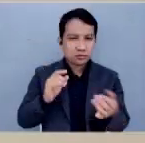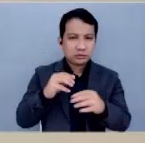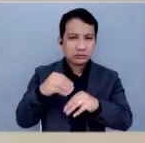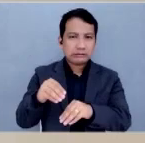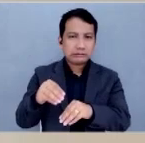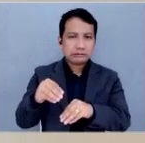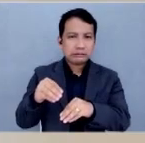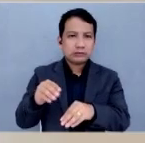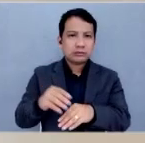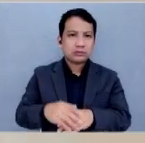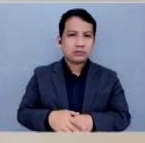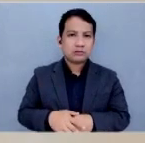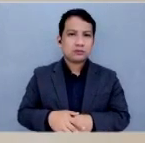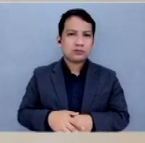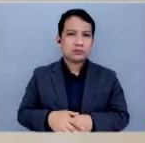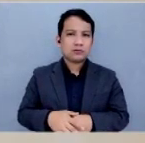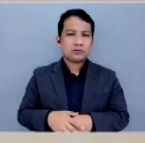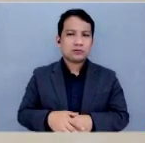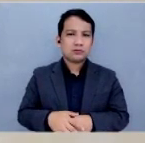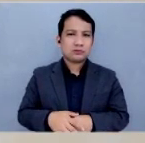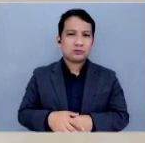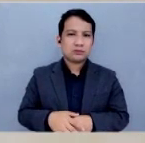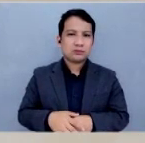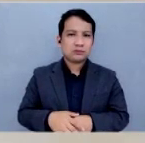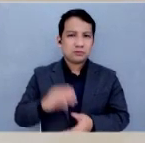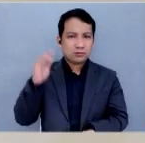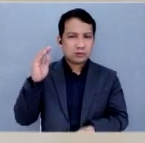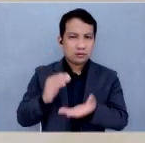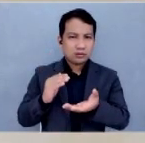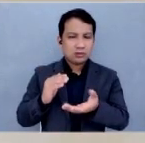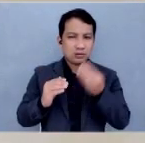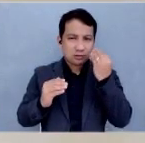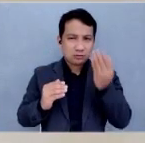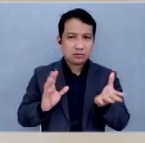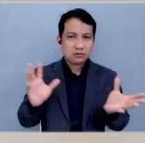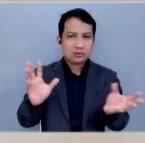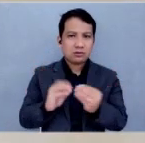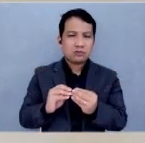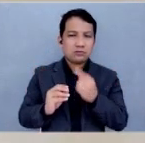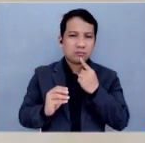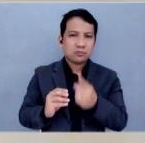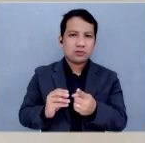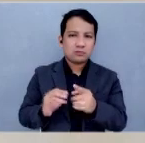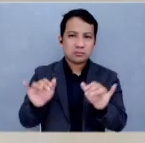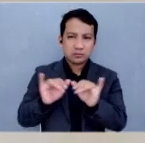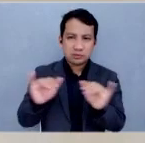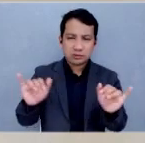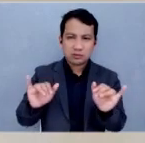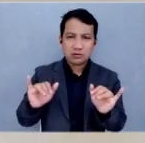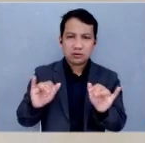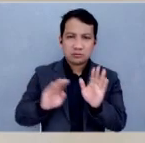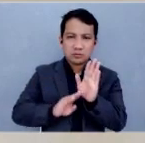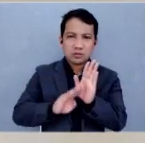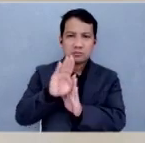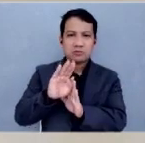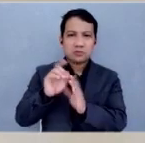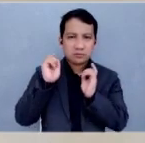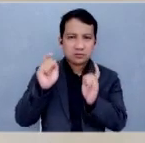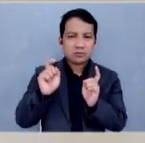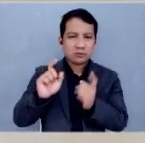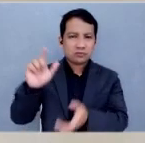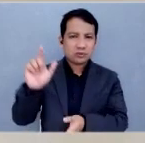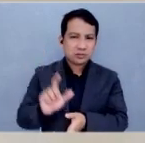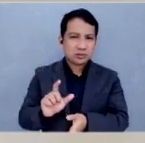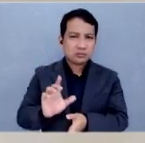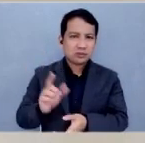Kailanman hindi ito sagot para mapababa yung presyo ng bigas. At kasabay niya, yung pagbulusok, mas matinding pagkalugi sa